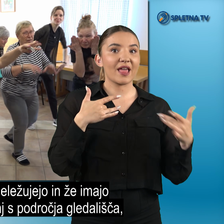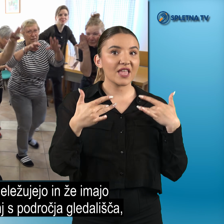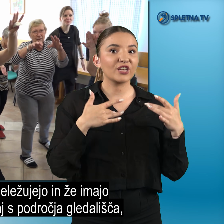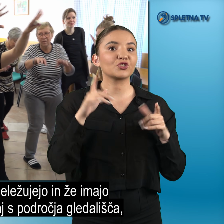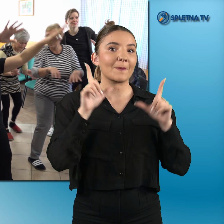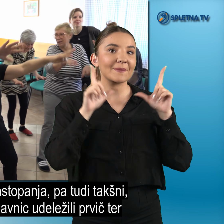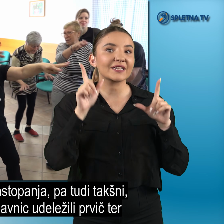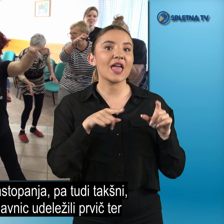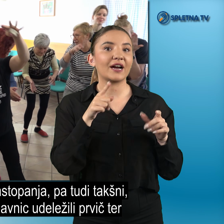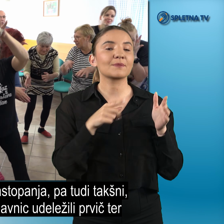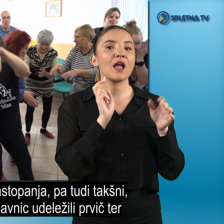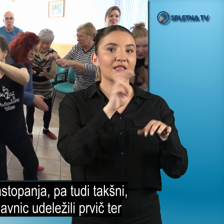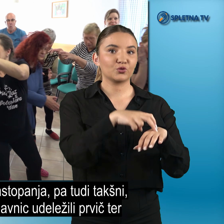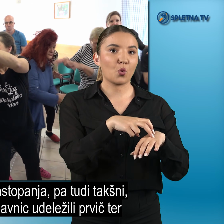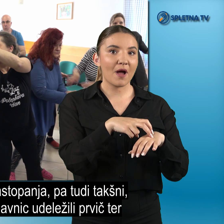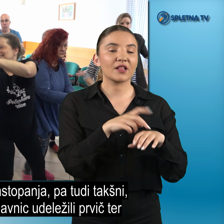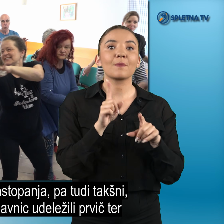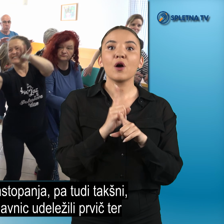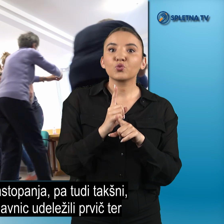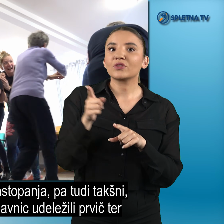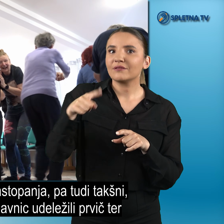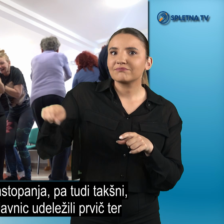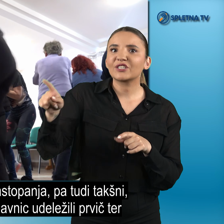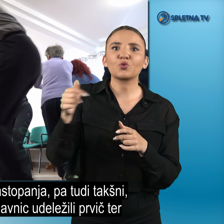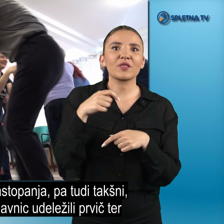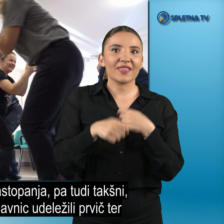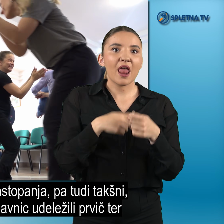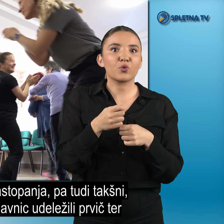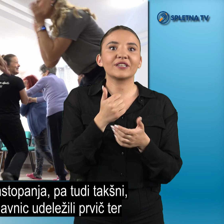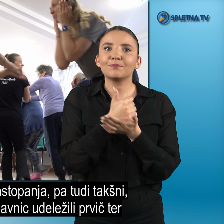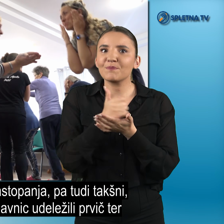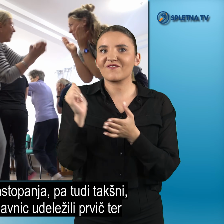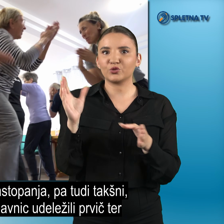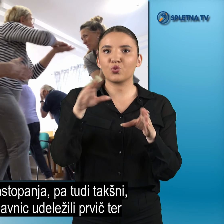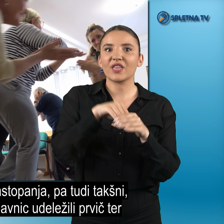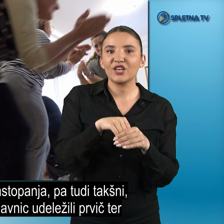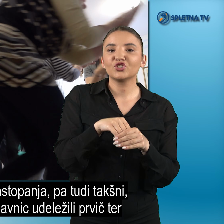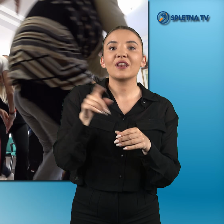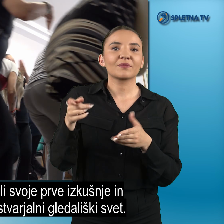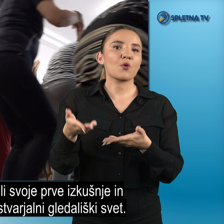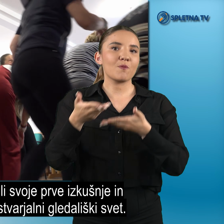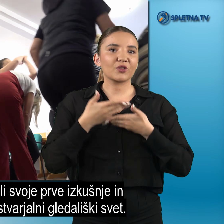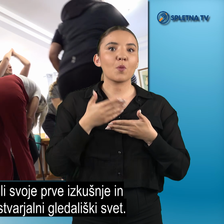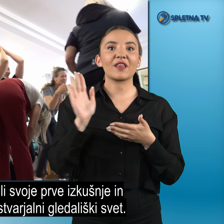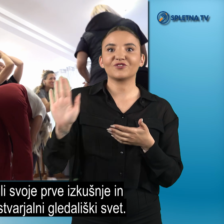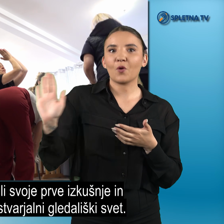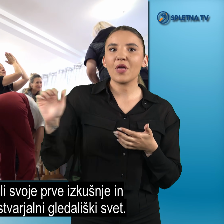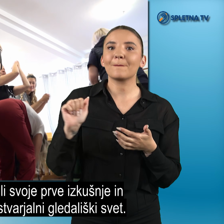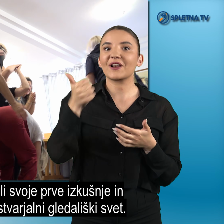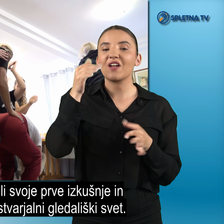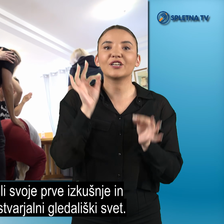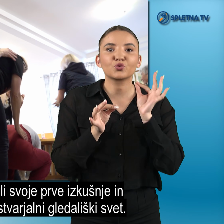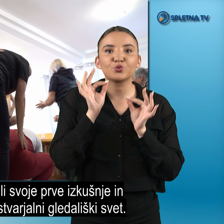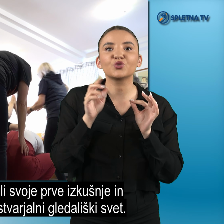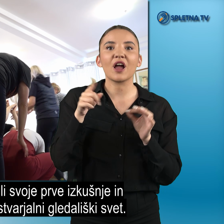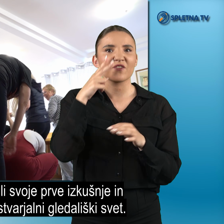področja gledališča, mimike in nastopanja, pa tudi takšni, ki so se delavnic udeležili prvič ter tako pridobili svoje